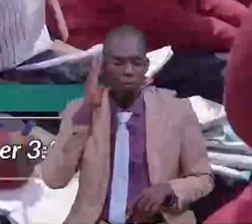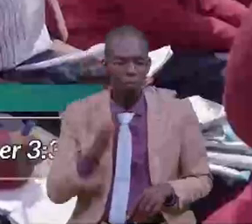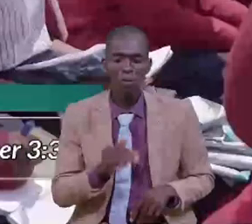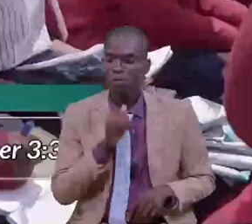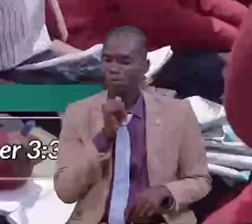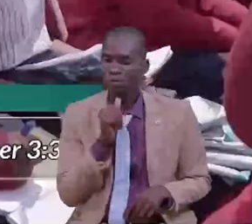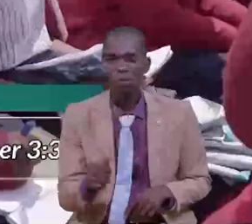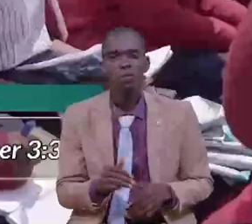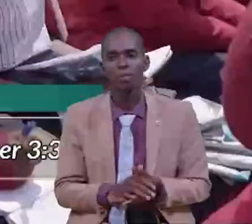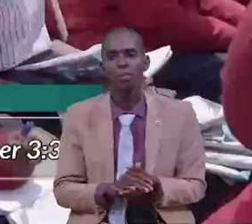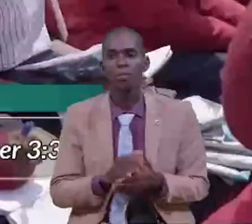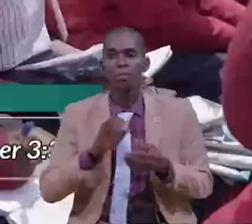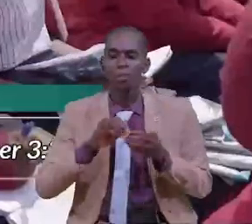moi.